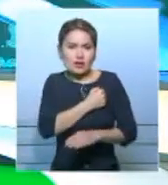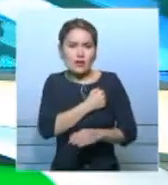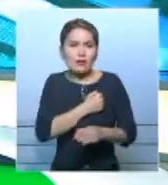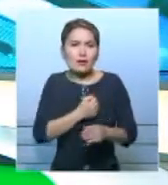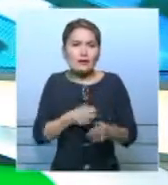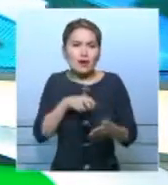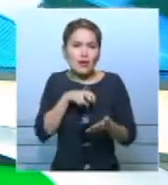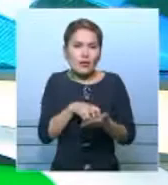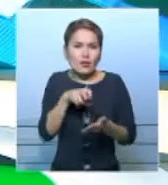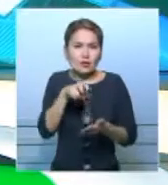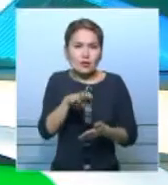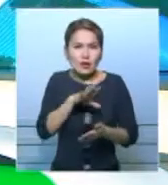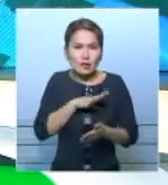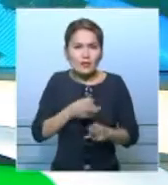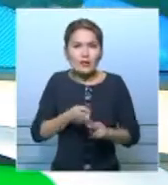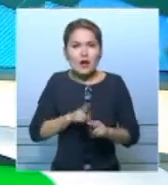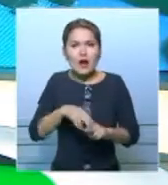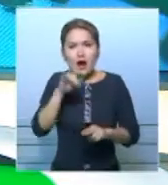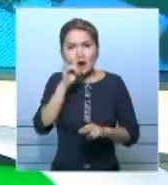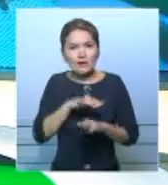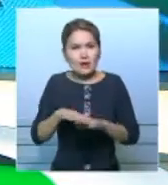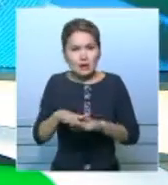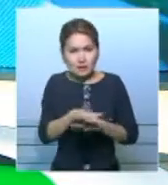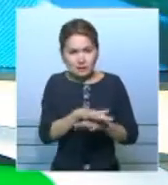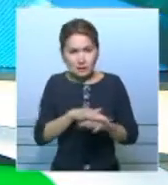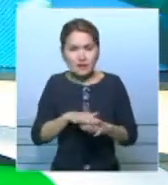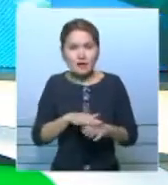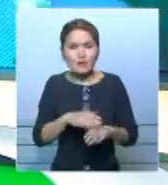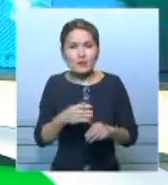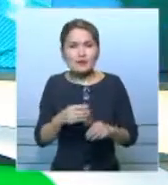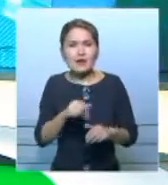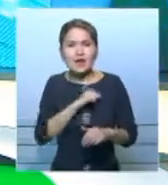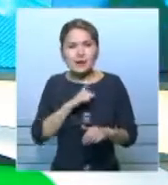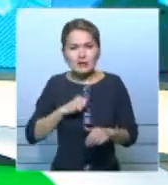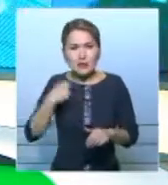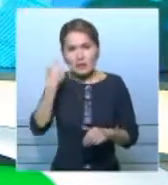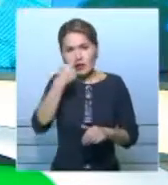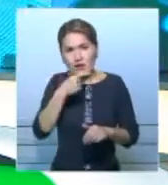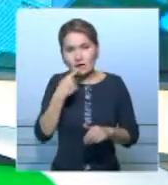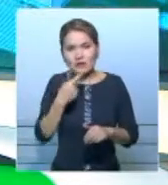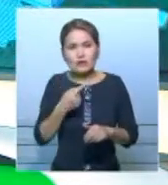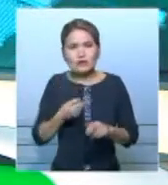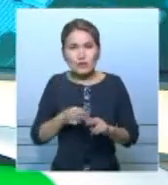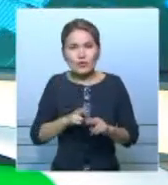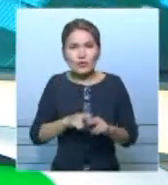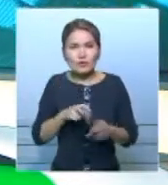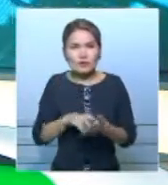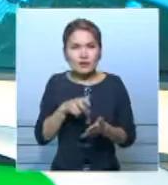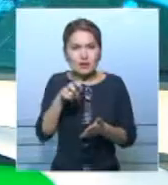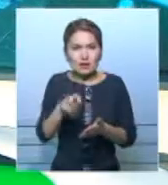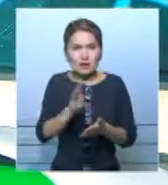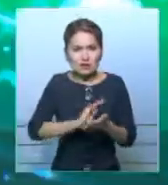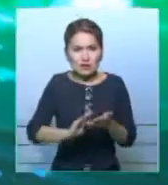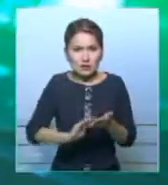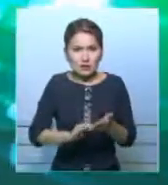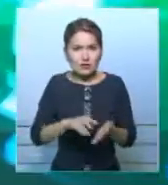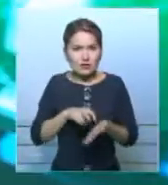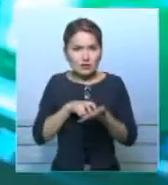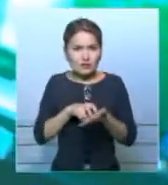марқұмдардың отбасылары мен туған туыстарына Қазақстан халқының және жеке өзінің атынан қайғырып көңіл айтатынын жеткізген.